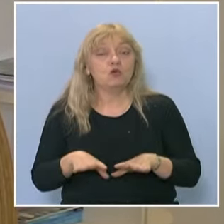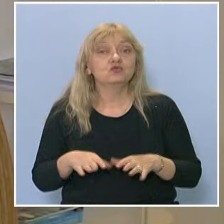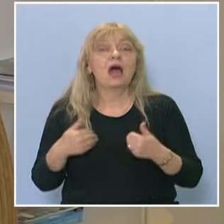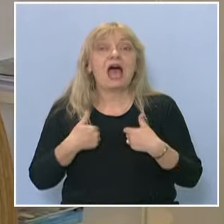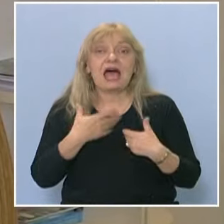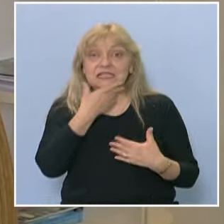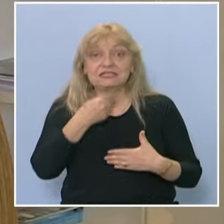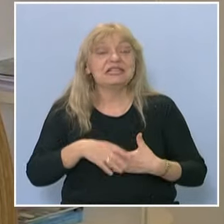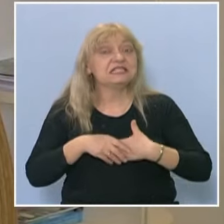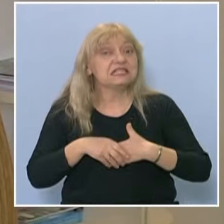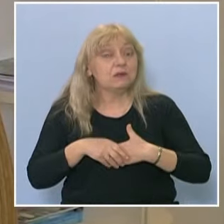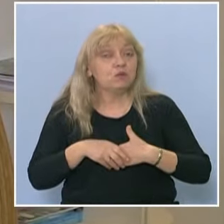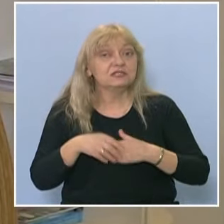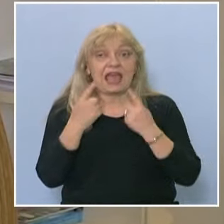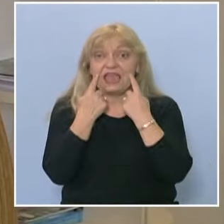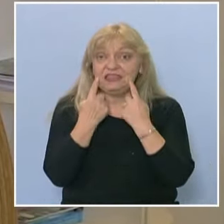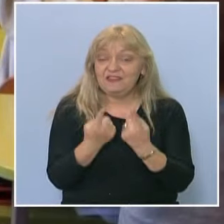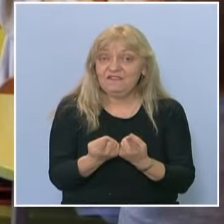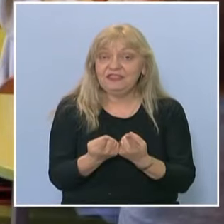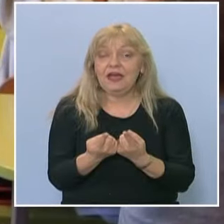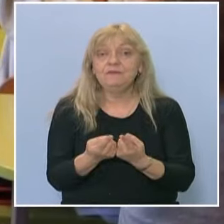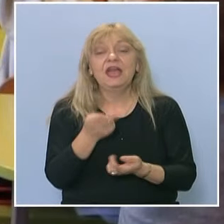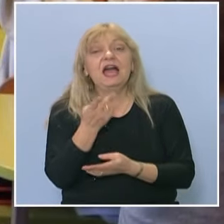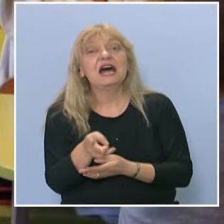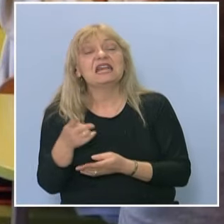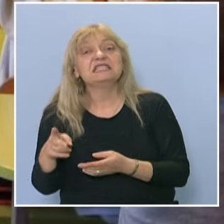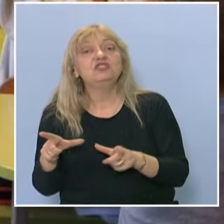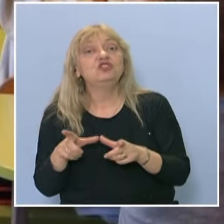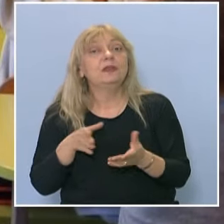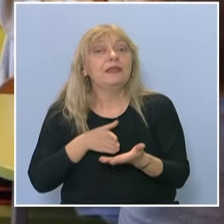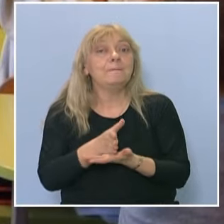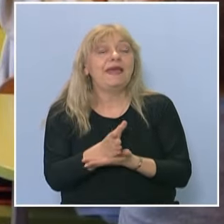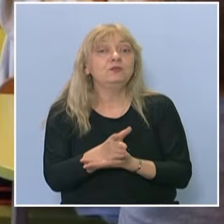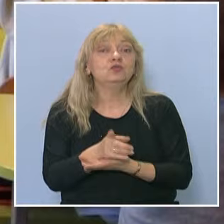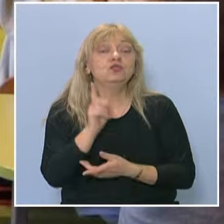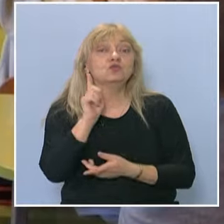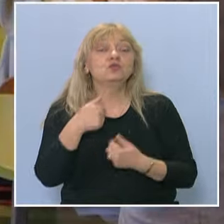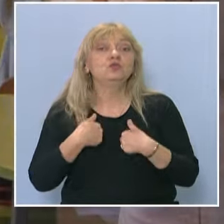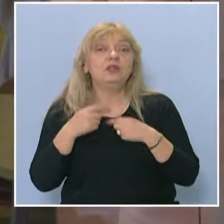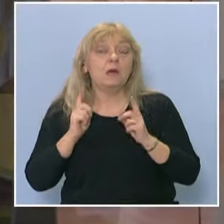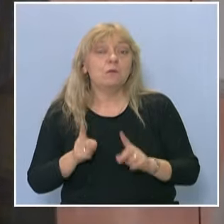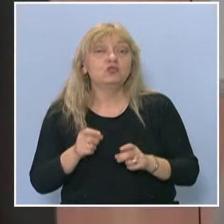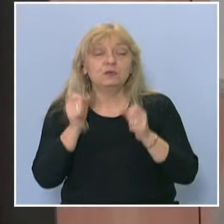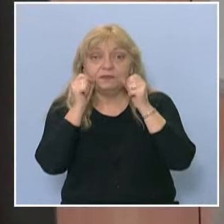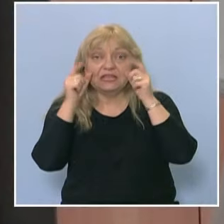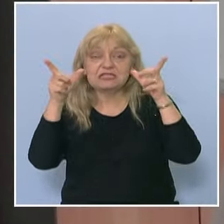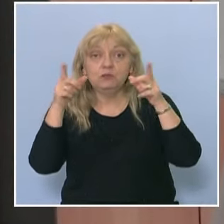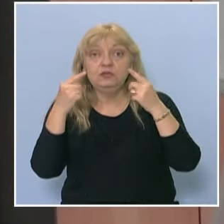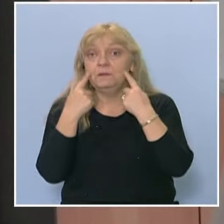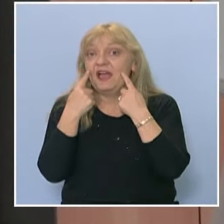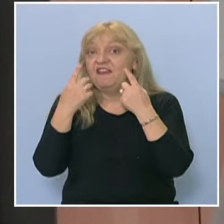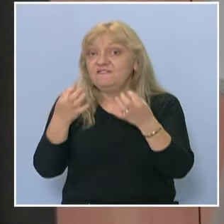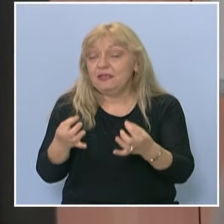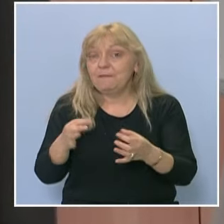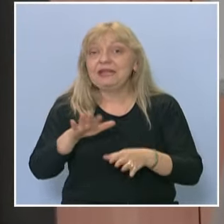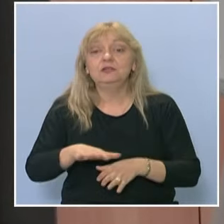се запозная и да видя различните методи, с които ние може да събудим вниманието на децата.